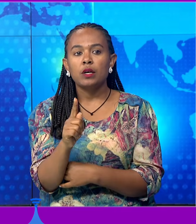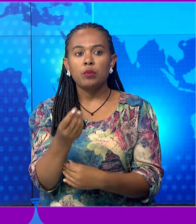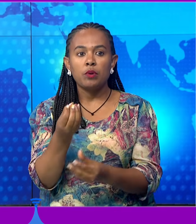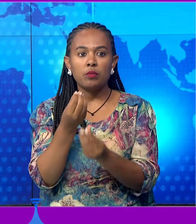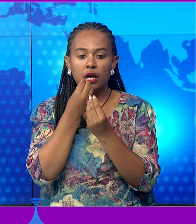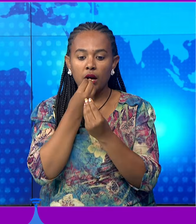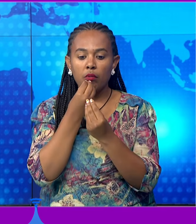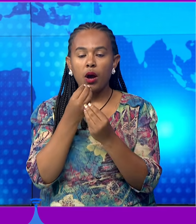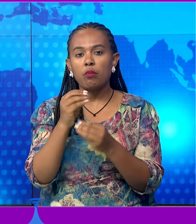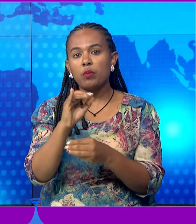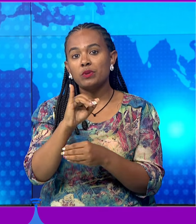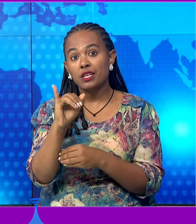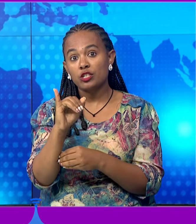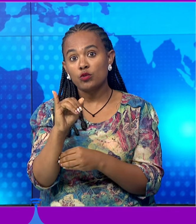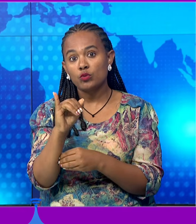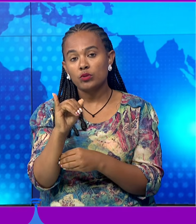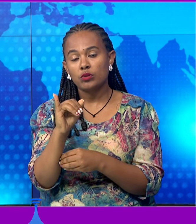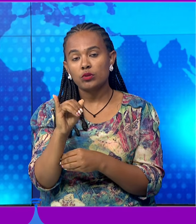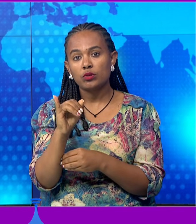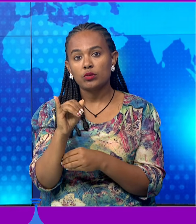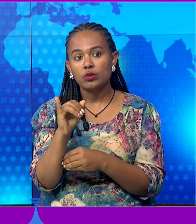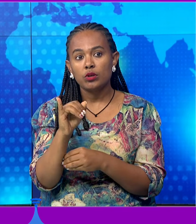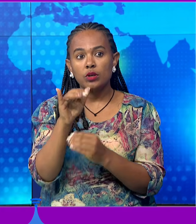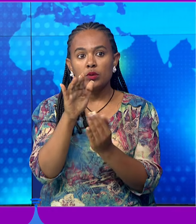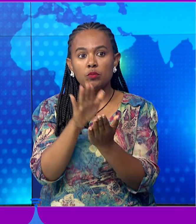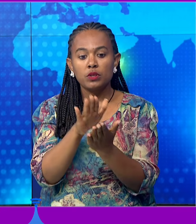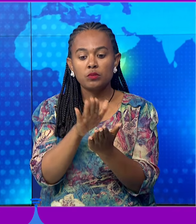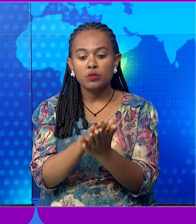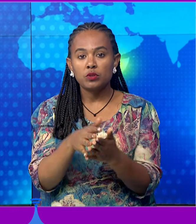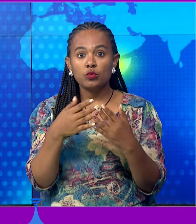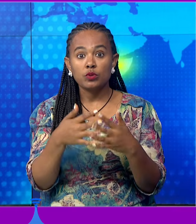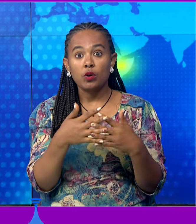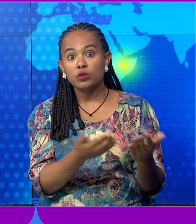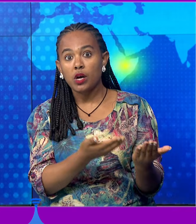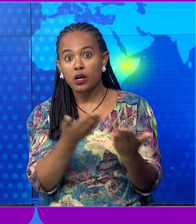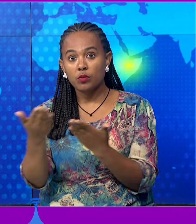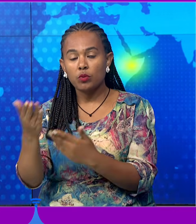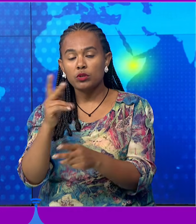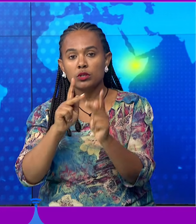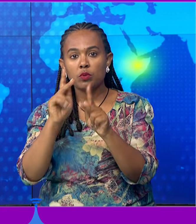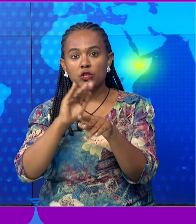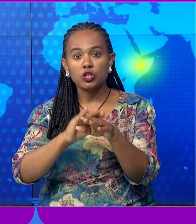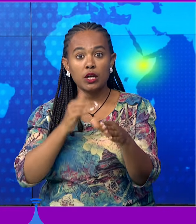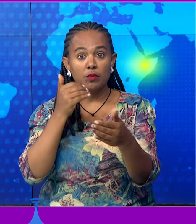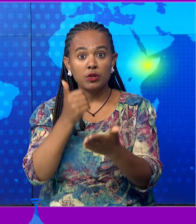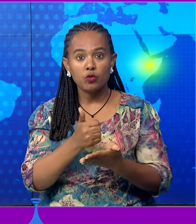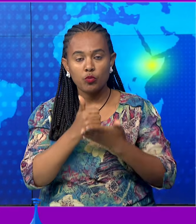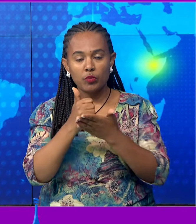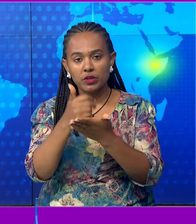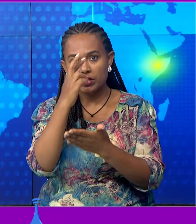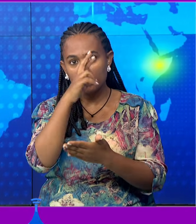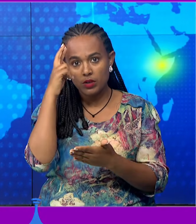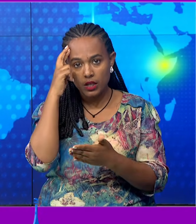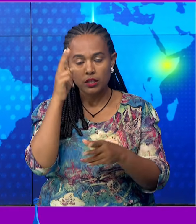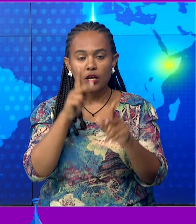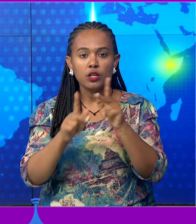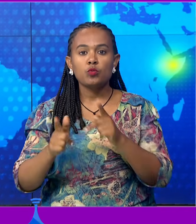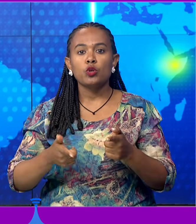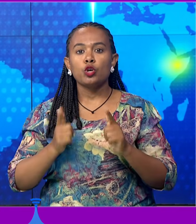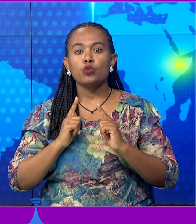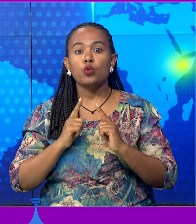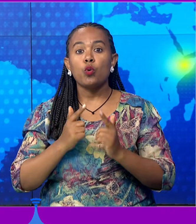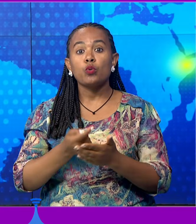በምገባ በመሳሰሉት በትምህርት ቁሳቁስ አቅርቦት ህዝባችን ጋር ምንዶጉምበትም ምክንያት የህዝቡን የኑሮ